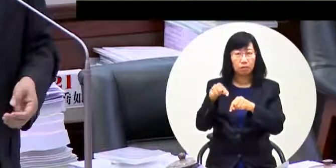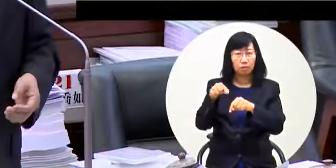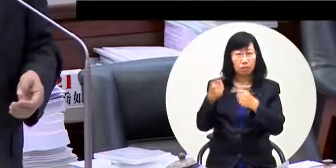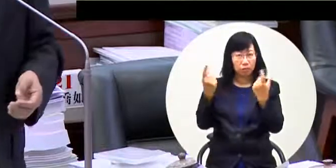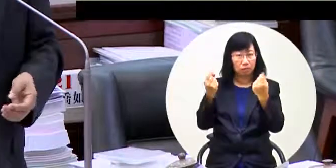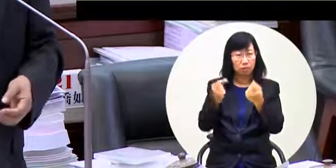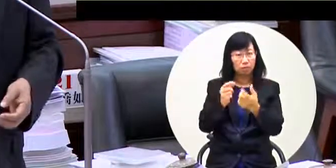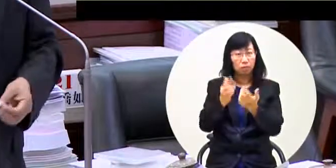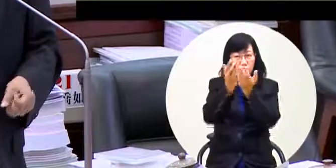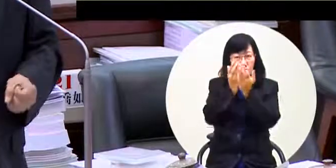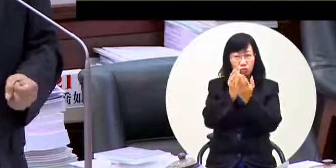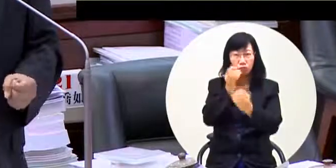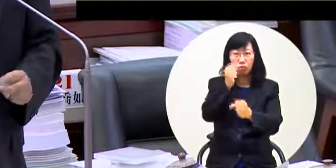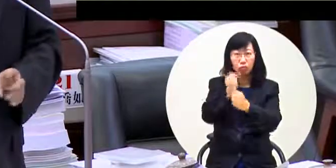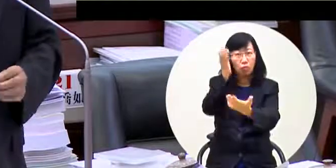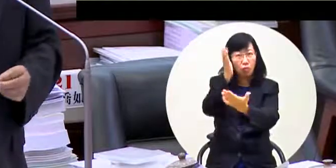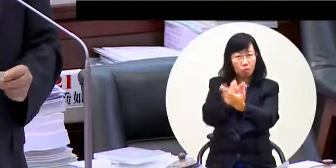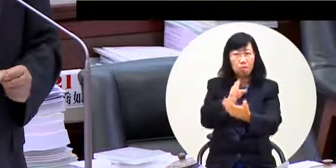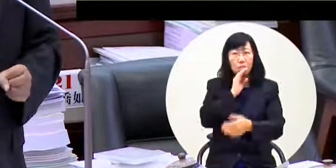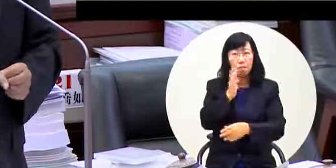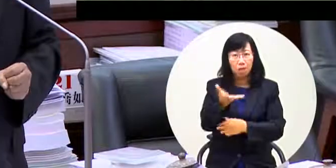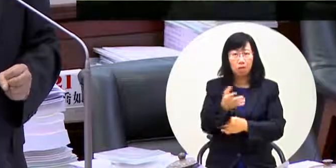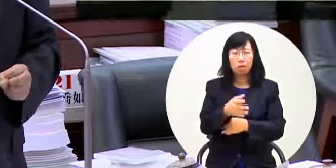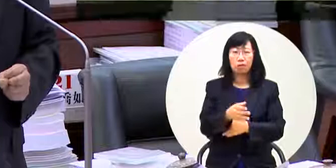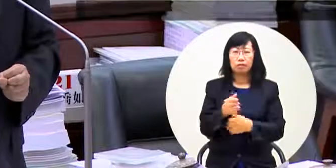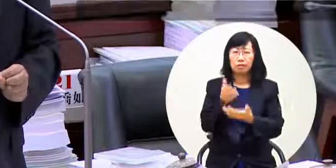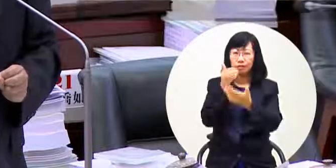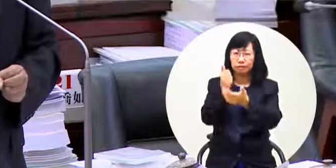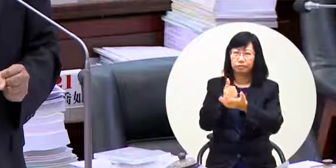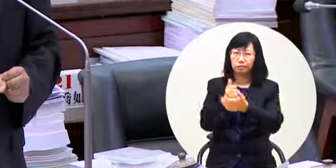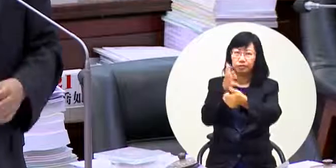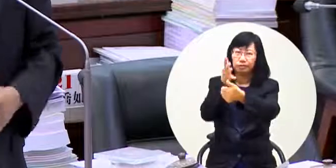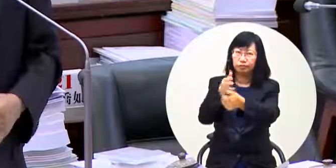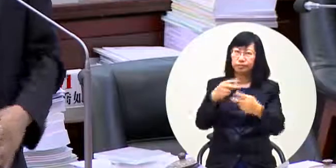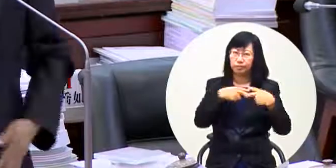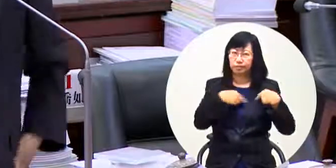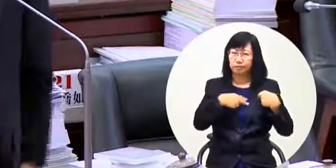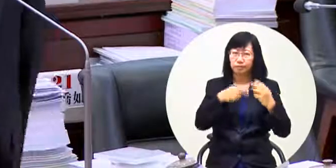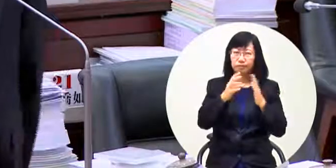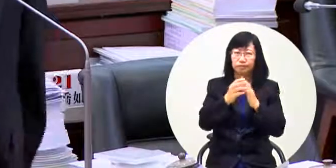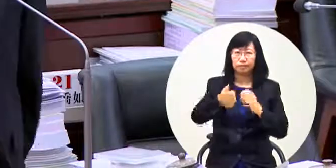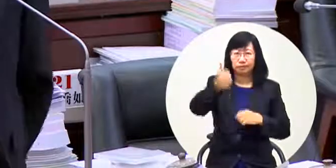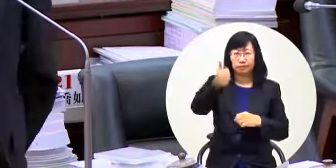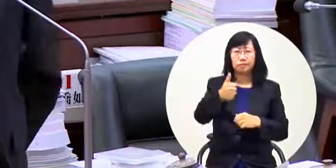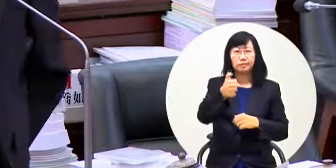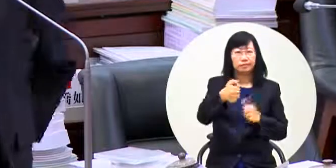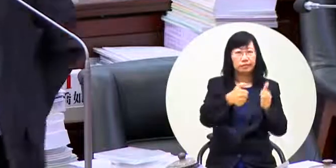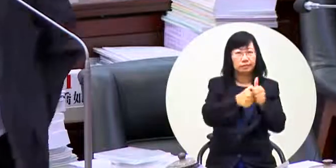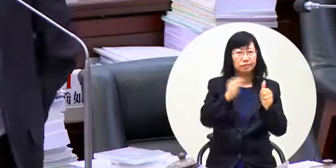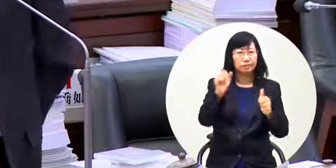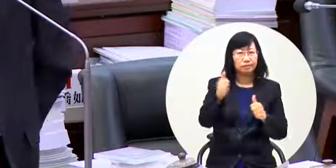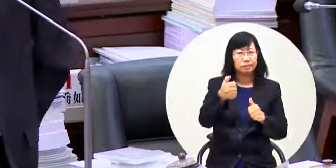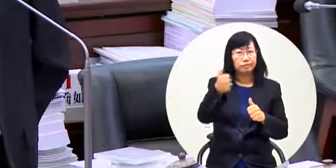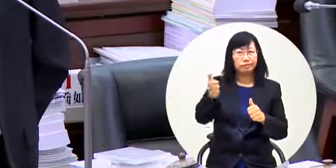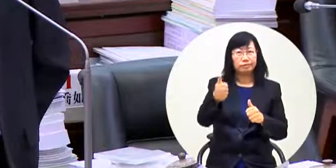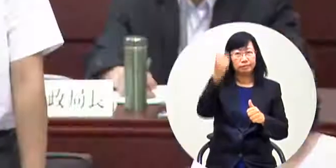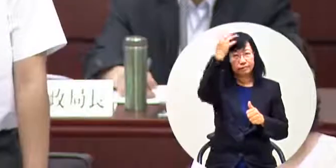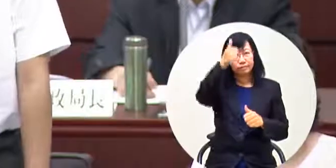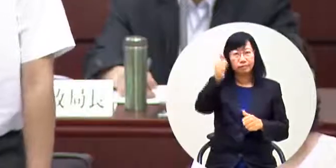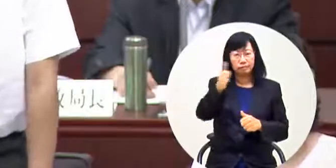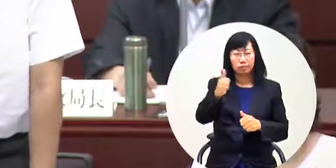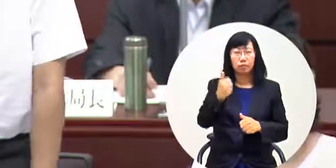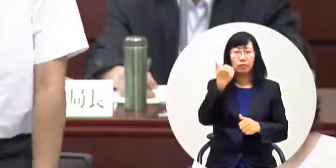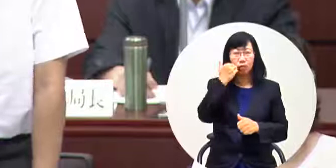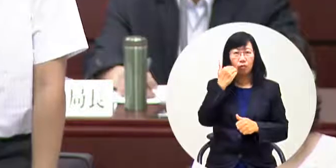来，局长请答复。 好，谢谢副议长哈，谢谢曾议员哈。如果按照刚刚那两张图，是